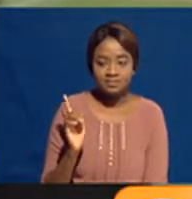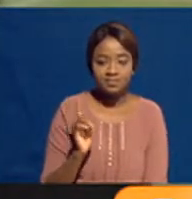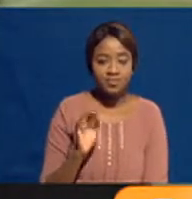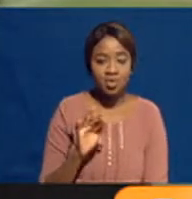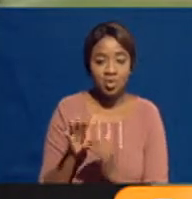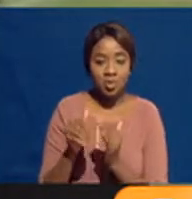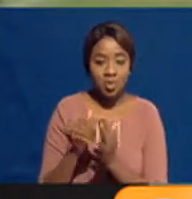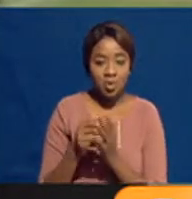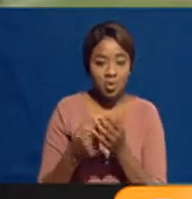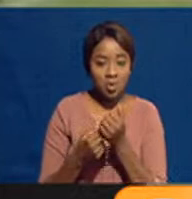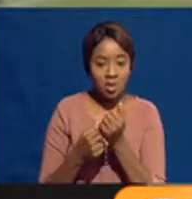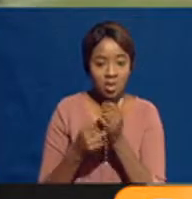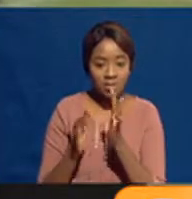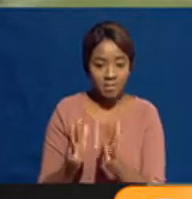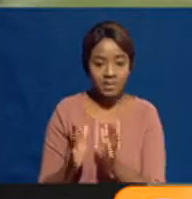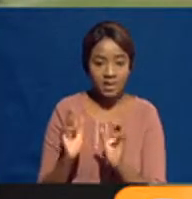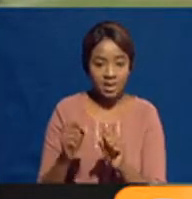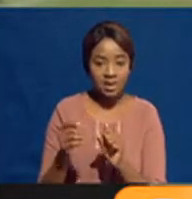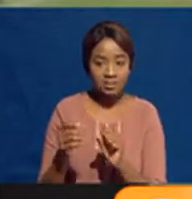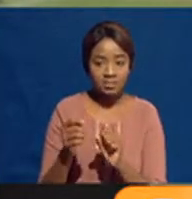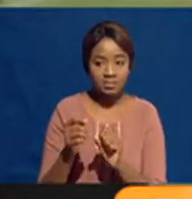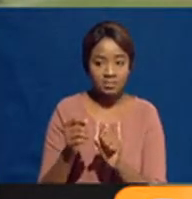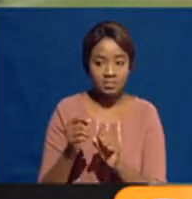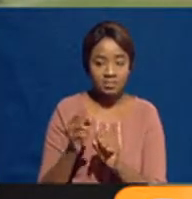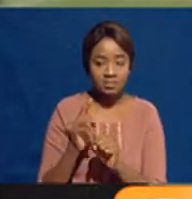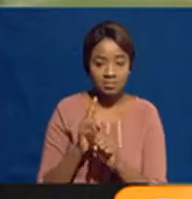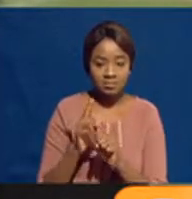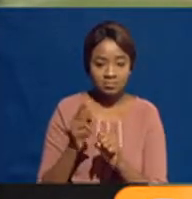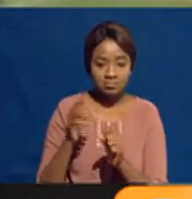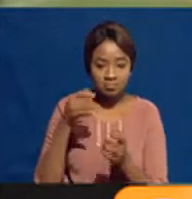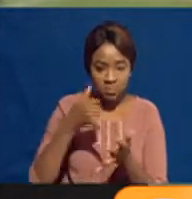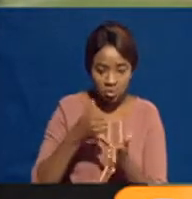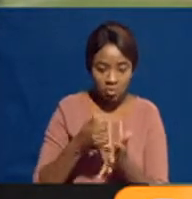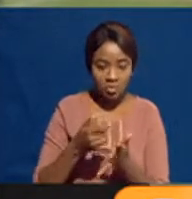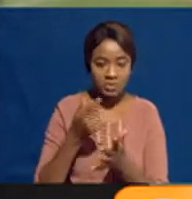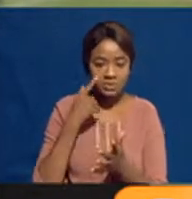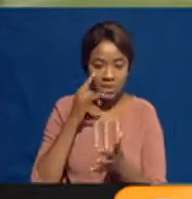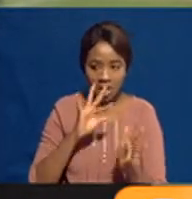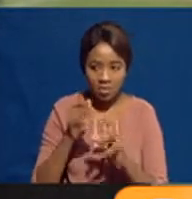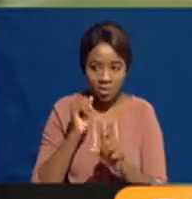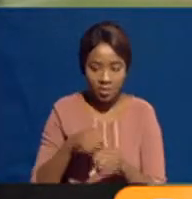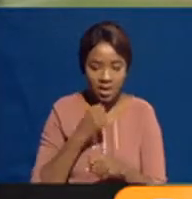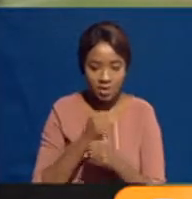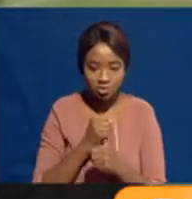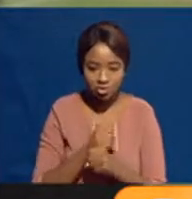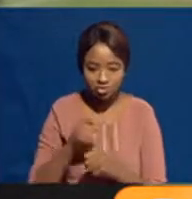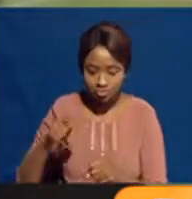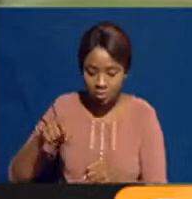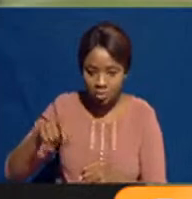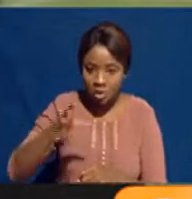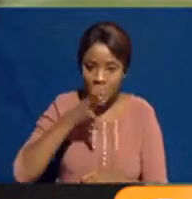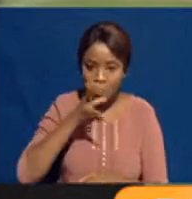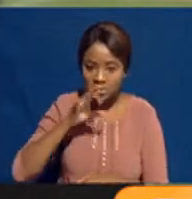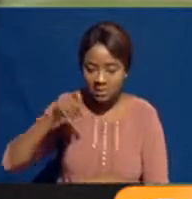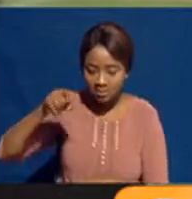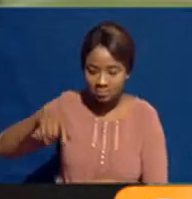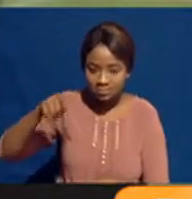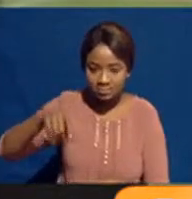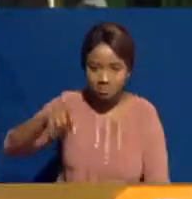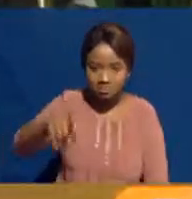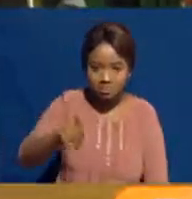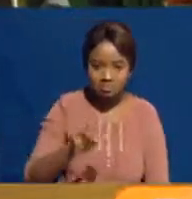farmers can read, must read what we can do about irrigation, what can I do about irrigation for my